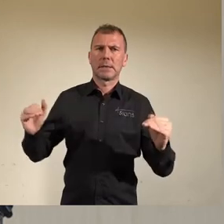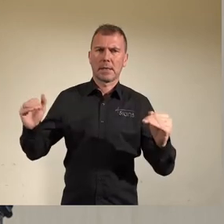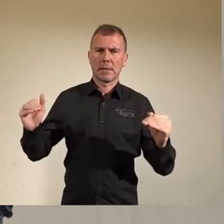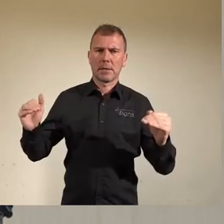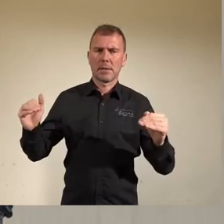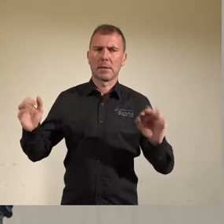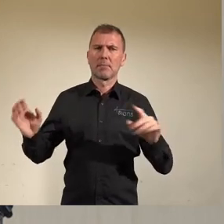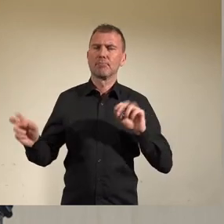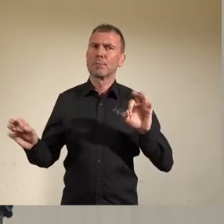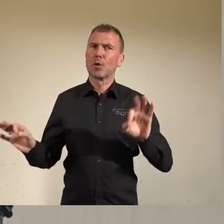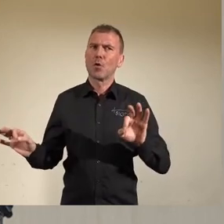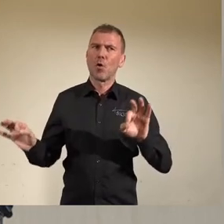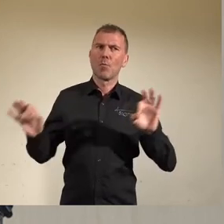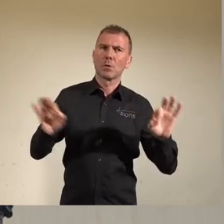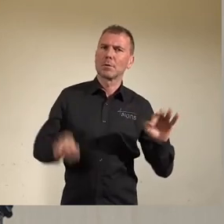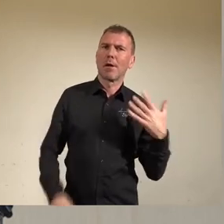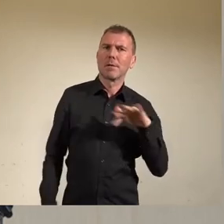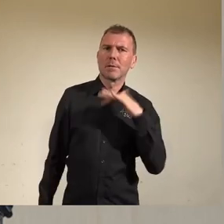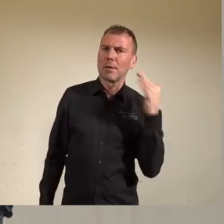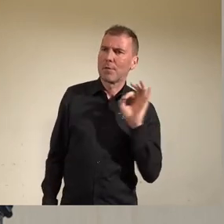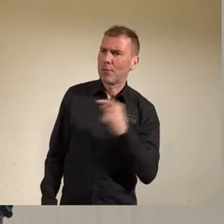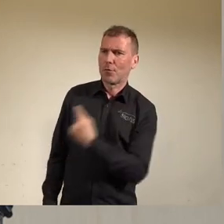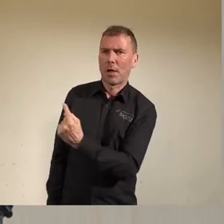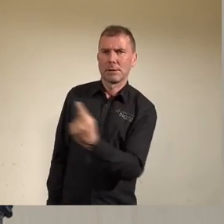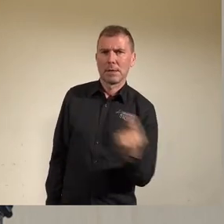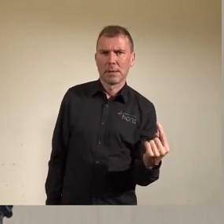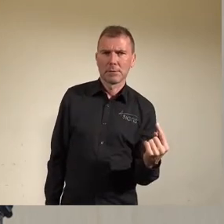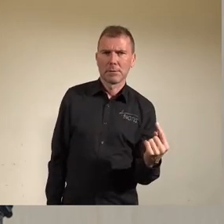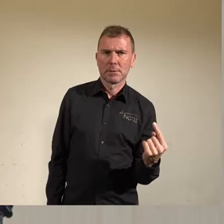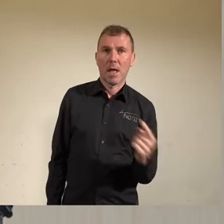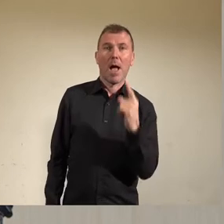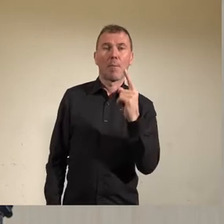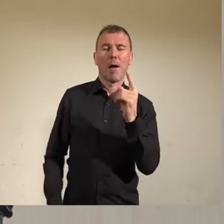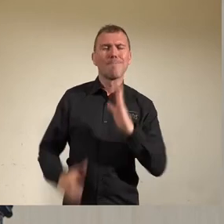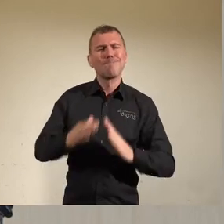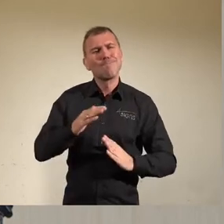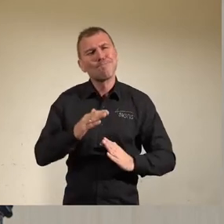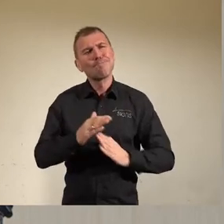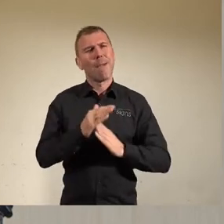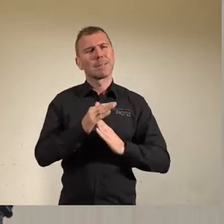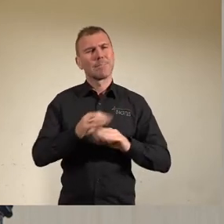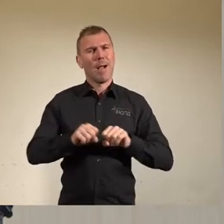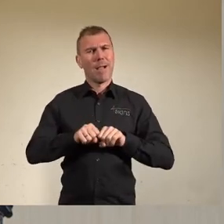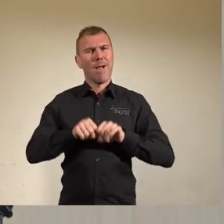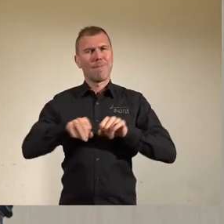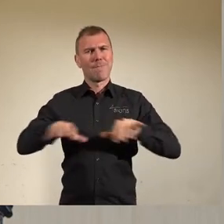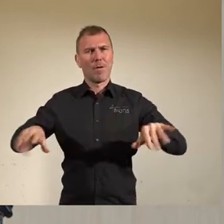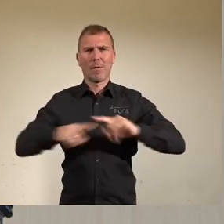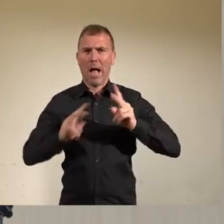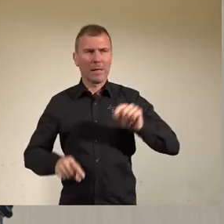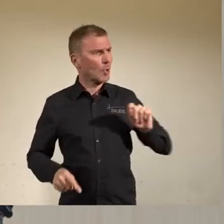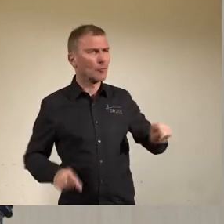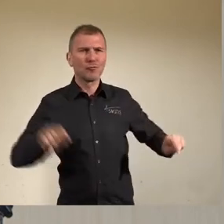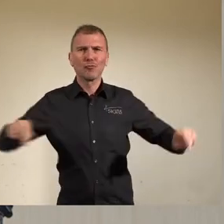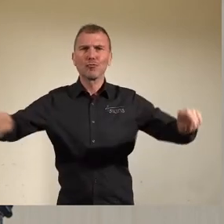übersetzen, ist nicht viel für jeden Einzelnen, würde aber eine maximale Signalwirkung in andere Städte,